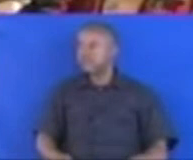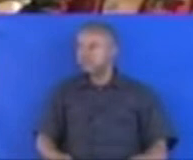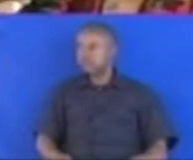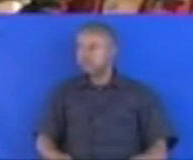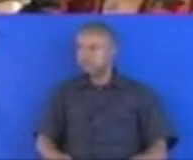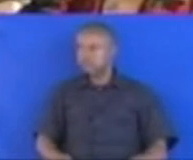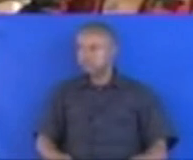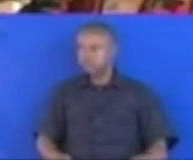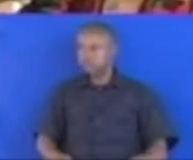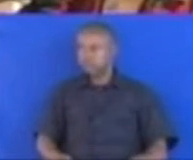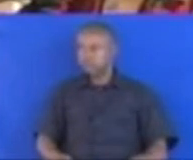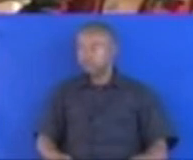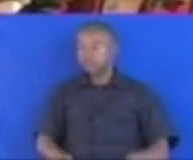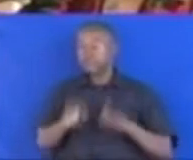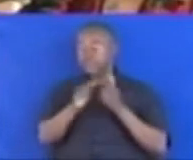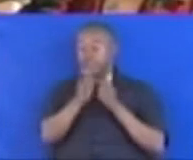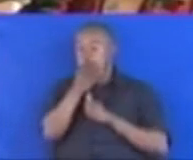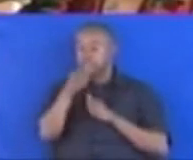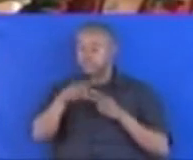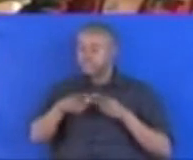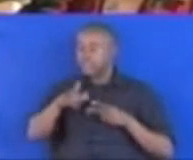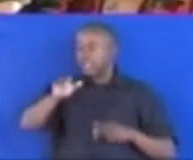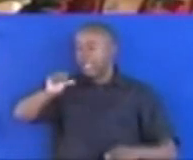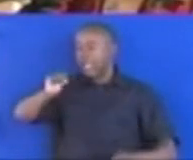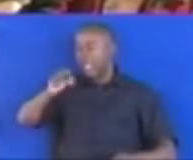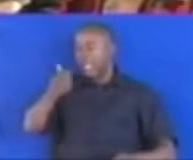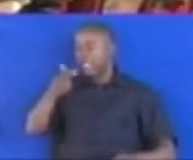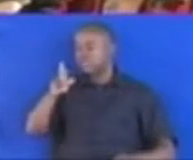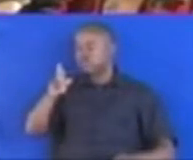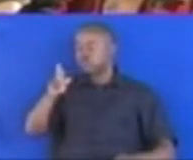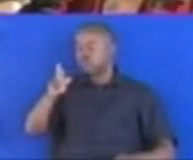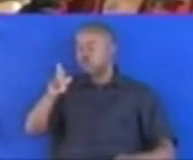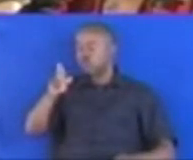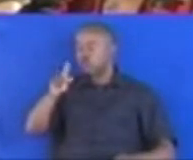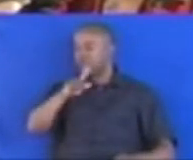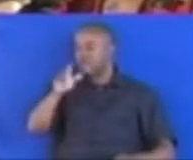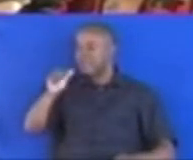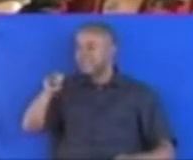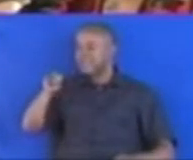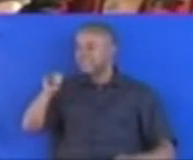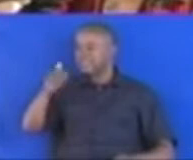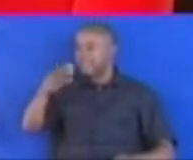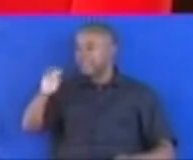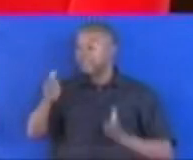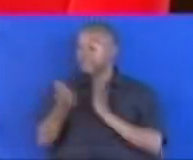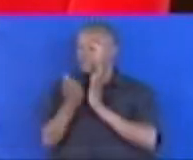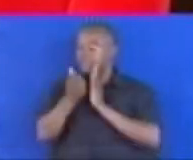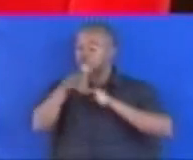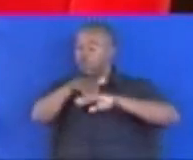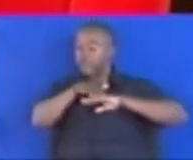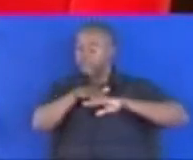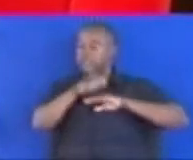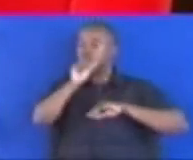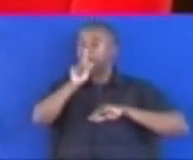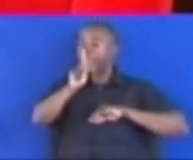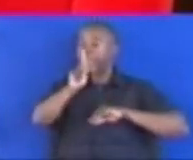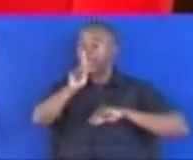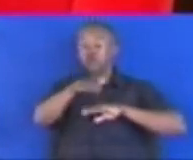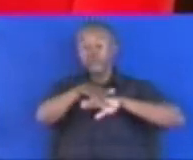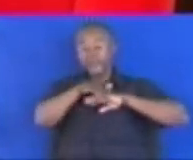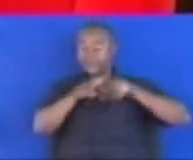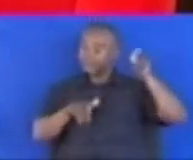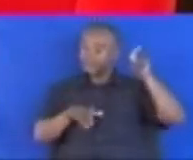Nyingine, aina ya pili inaitwa AstraZeneca ambayo imetengenezwa na Oxford kule UK. Yenyewe